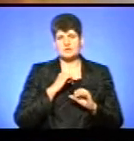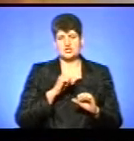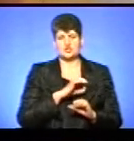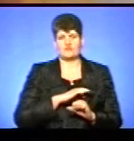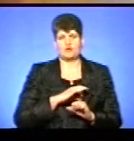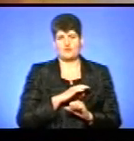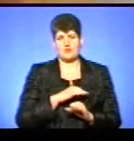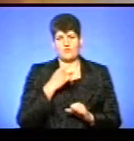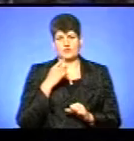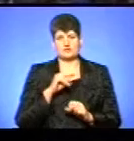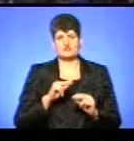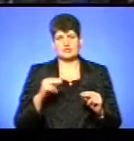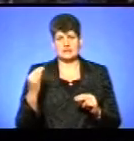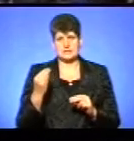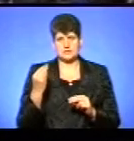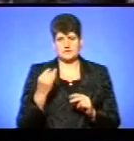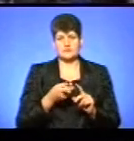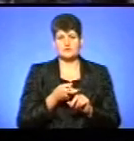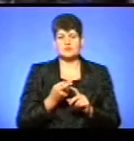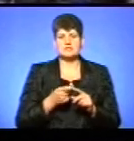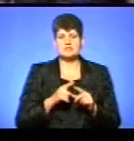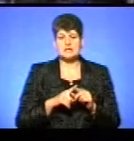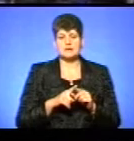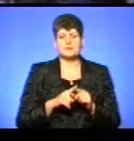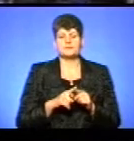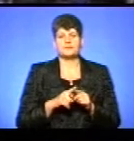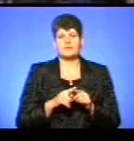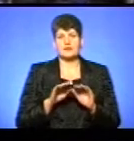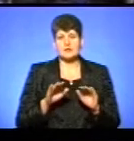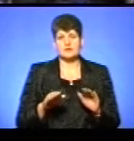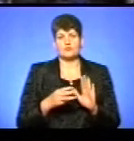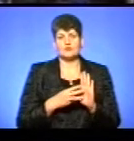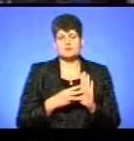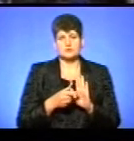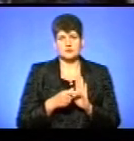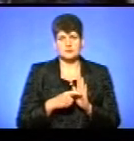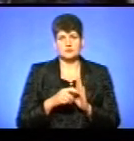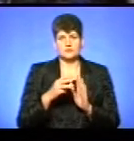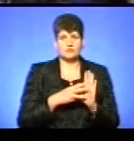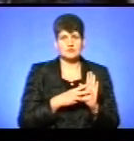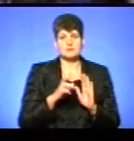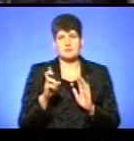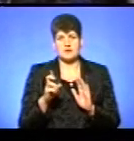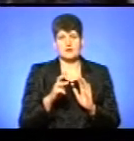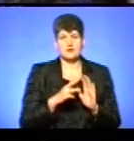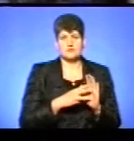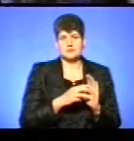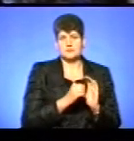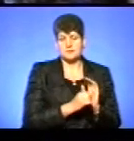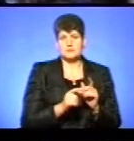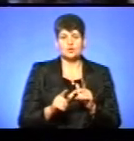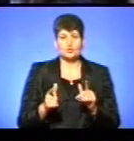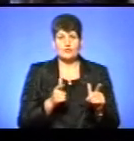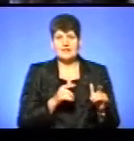Оксана Петкович. В рамках цієї декади сьогодні учні 8-х класів, 8-го Б і 8-го В класу підготували